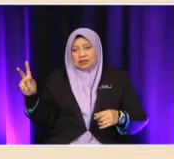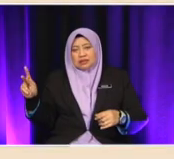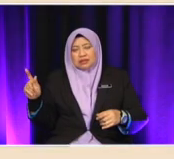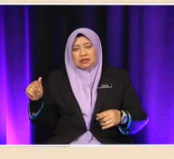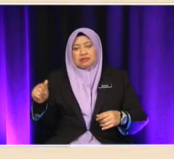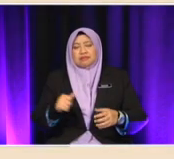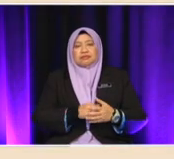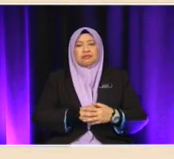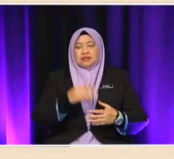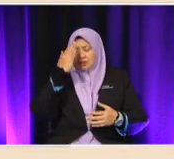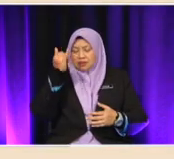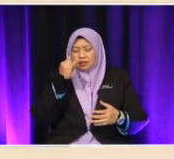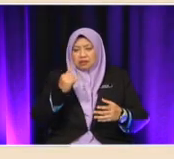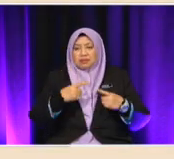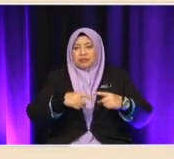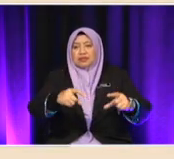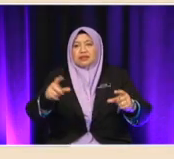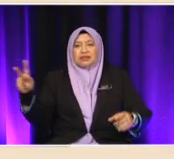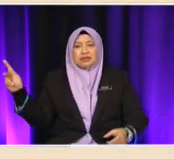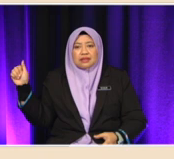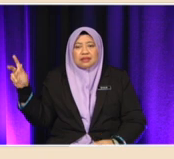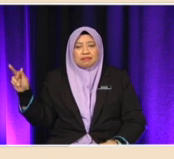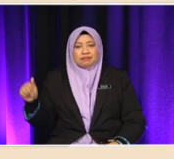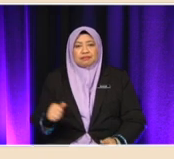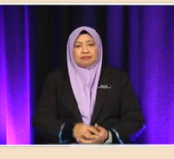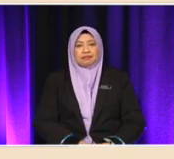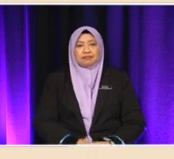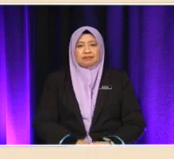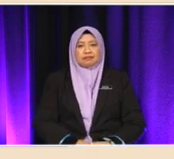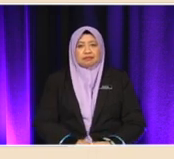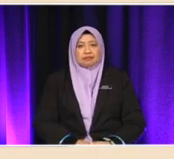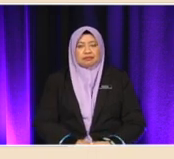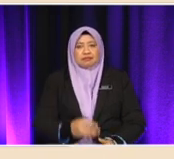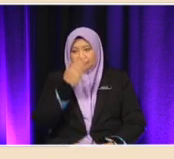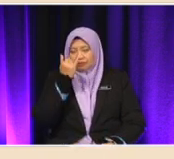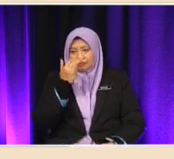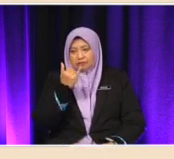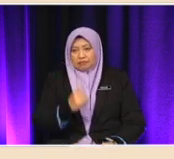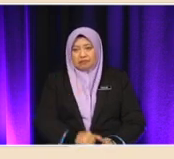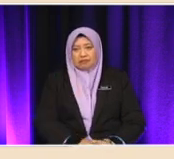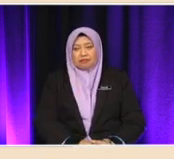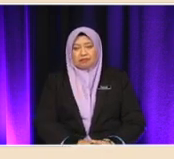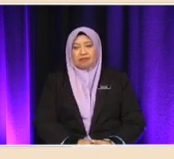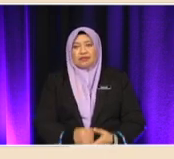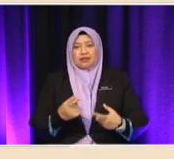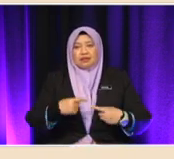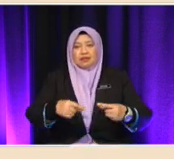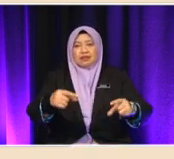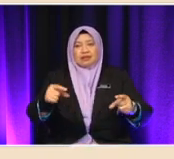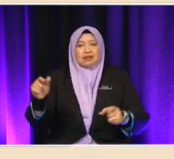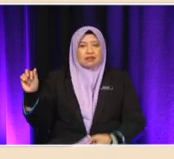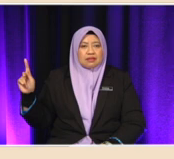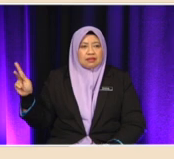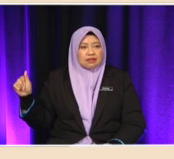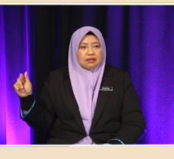penawaran bergerak ke kanan oke oke Kenapa penawaran bergerak